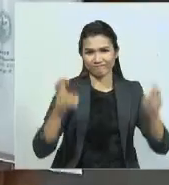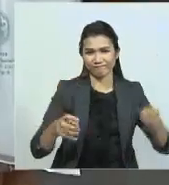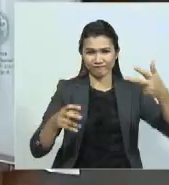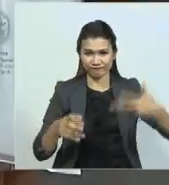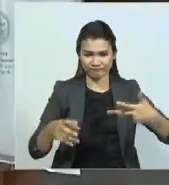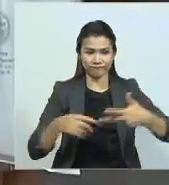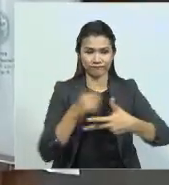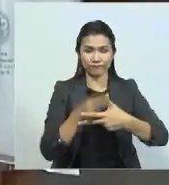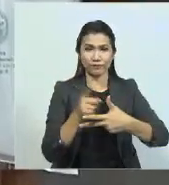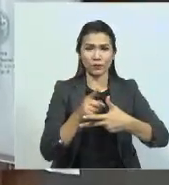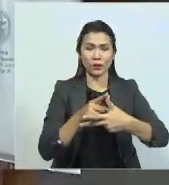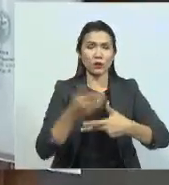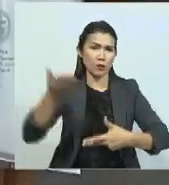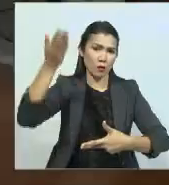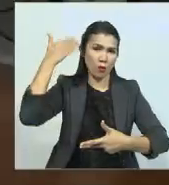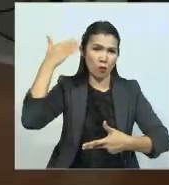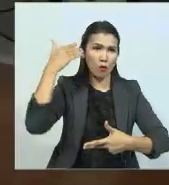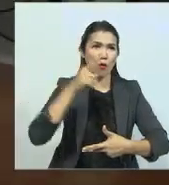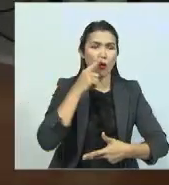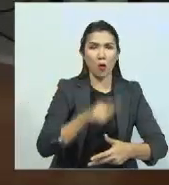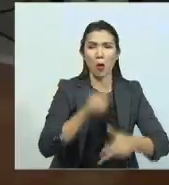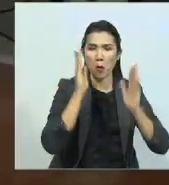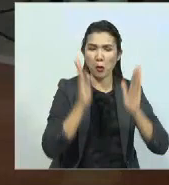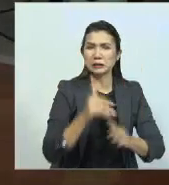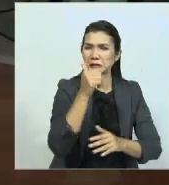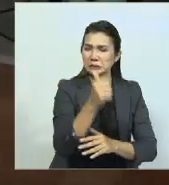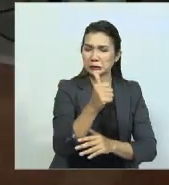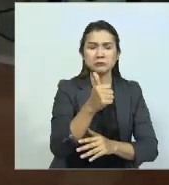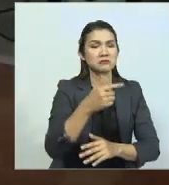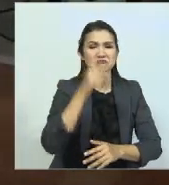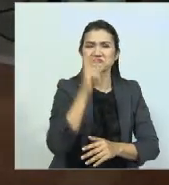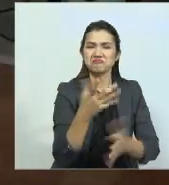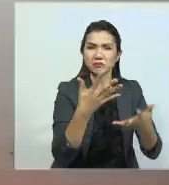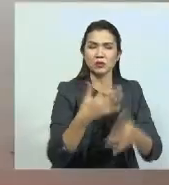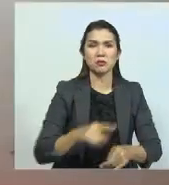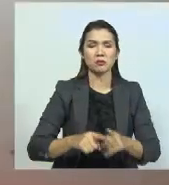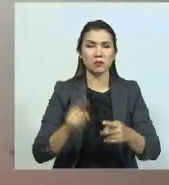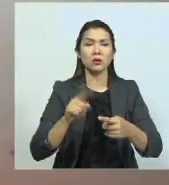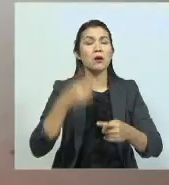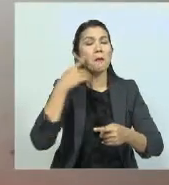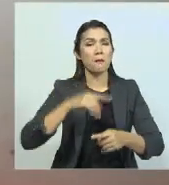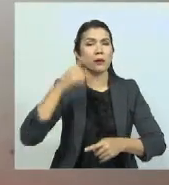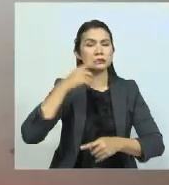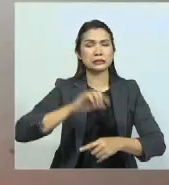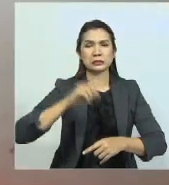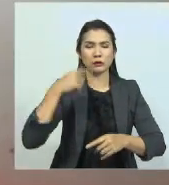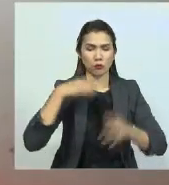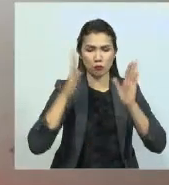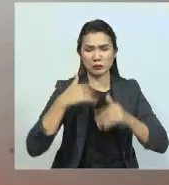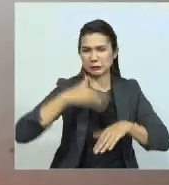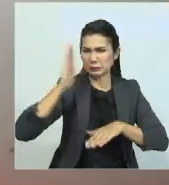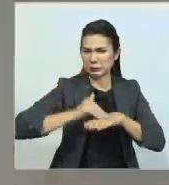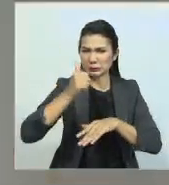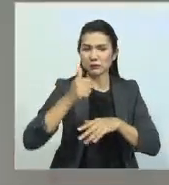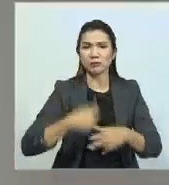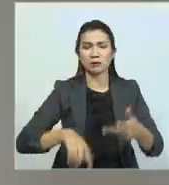รื่องที่1กรุงศรีอยุธยาไม่สิ้นคนดีพระเจ้ากรุงธนบุรีวีรกษัตริย์2กรุงธนบุรีศรีมห